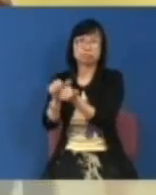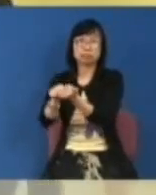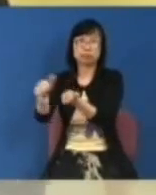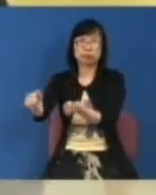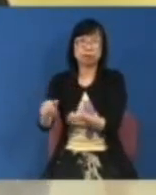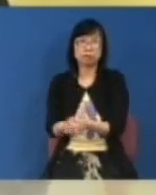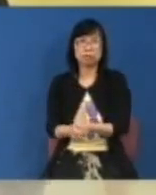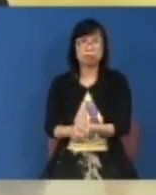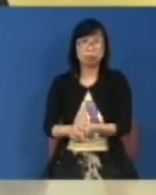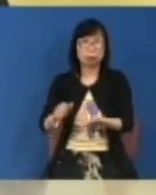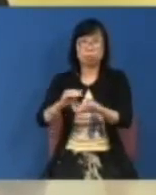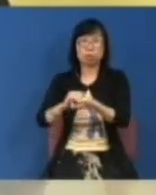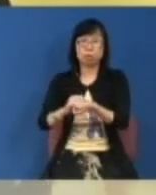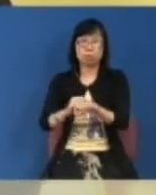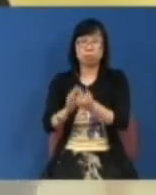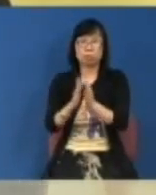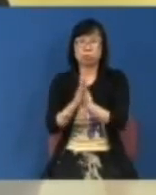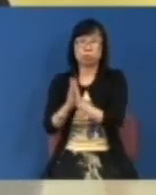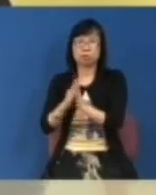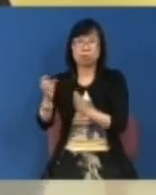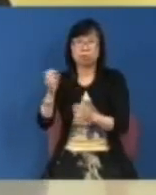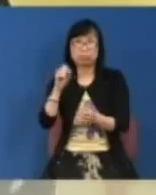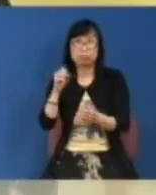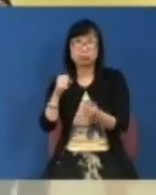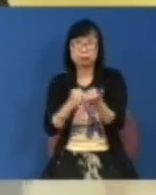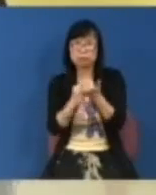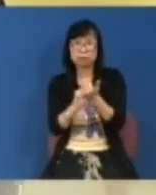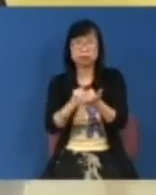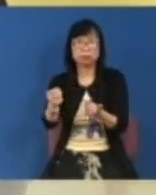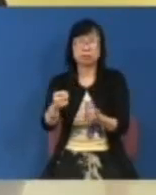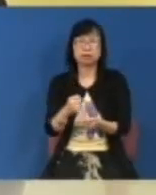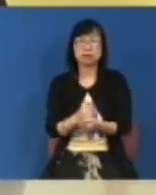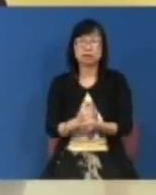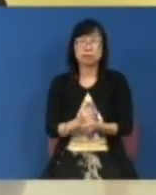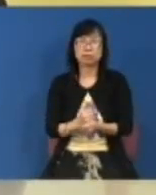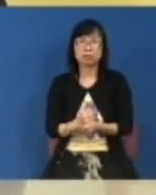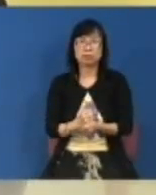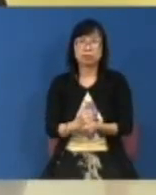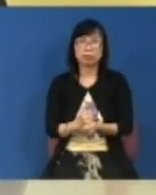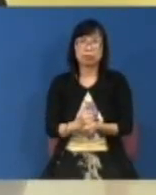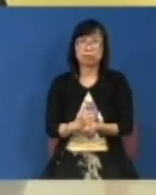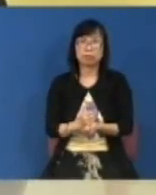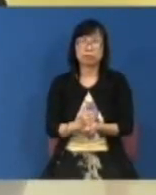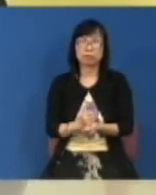互相支持對方通過了兩個